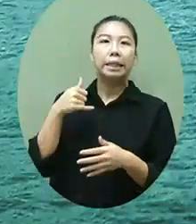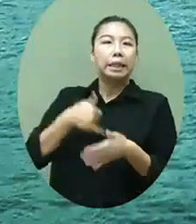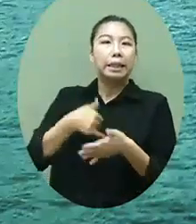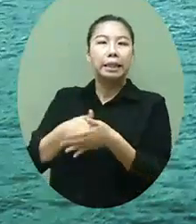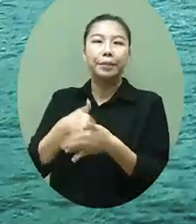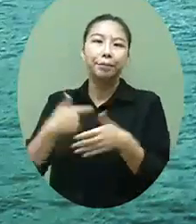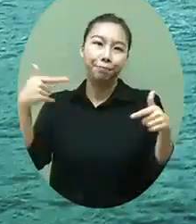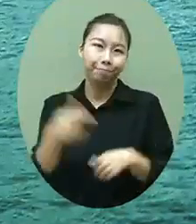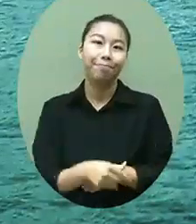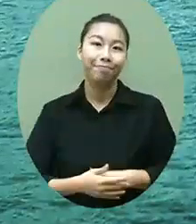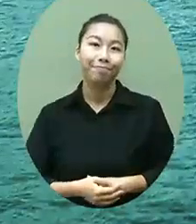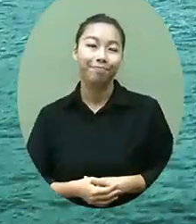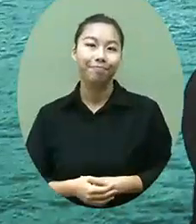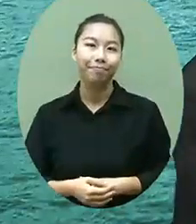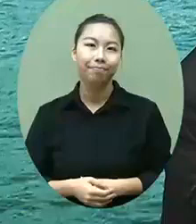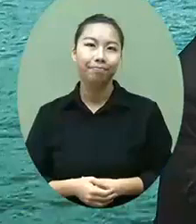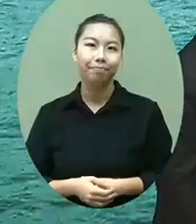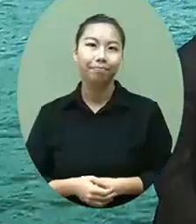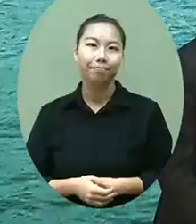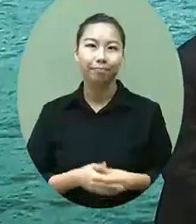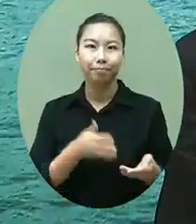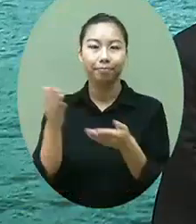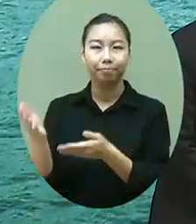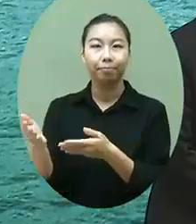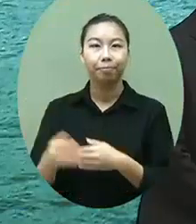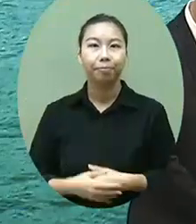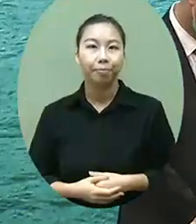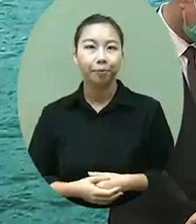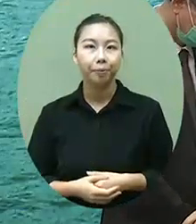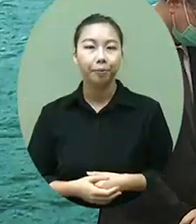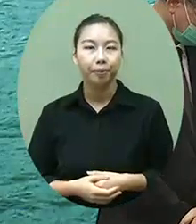唔會係面對咁多嘅困難嘅嚇。咁不